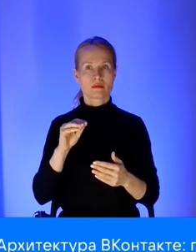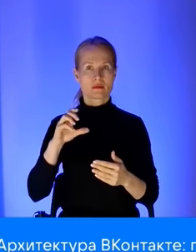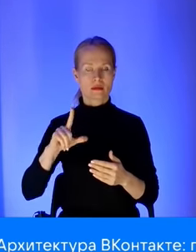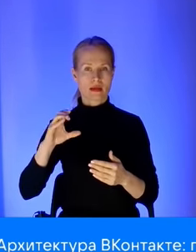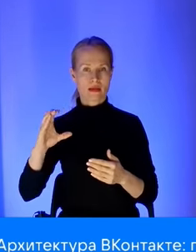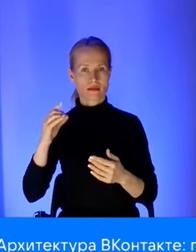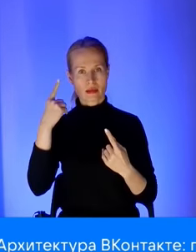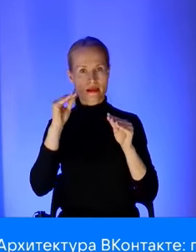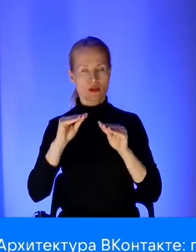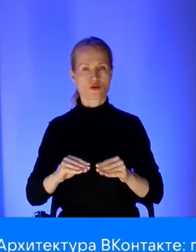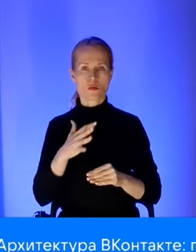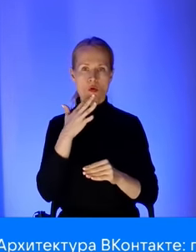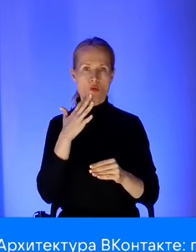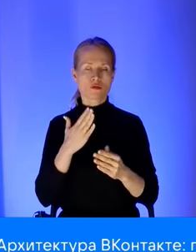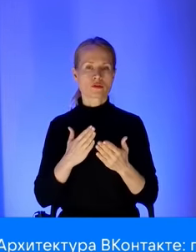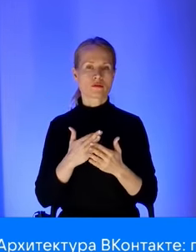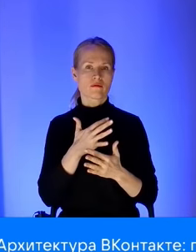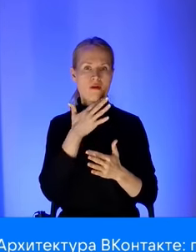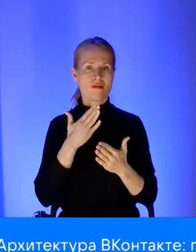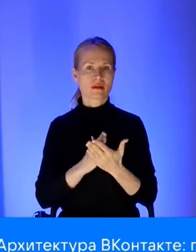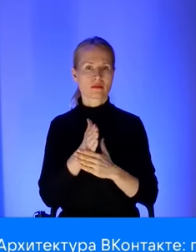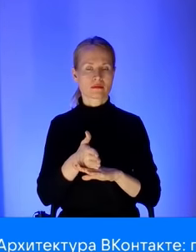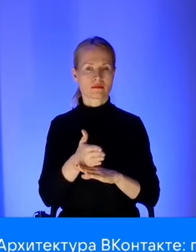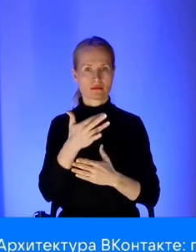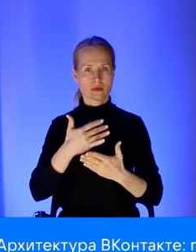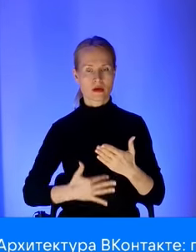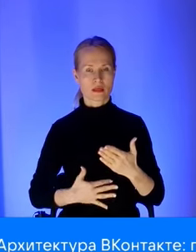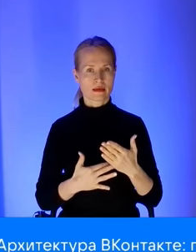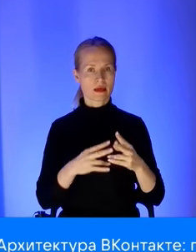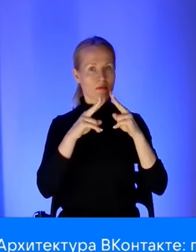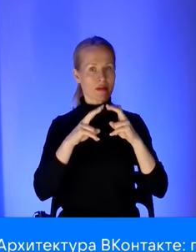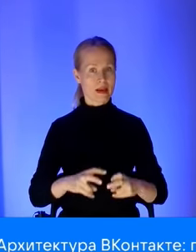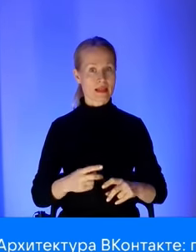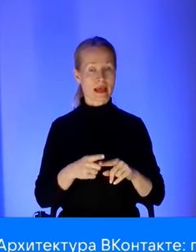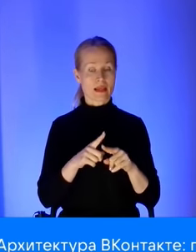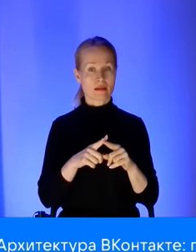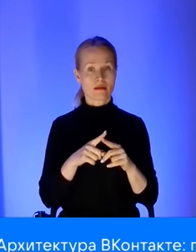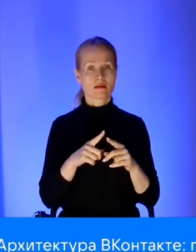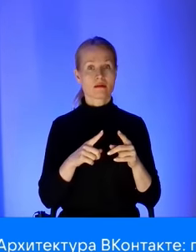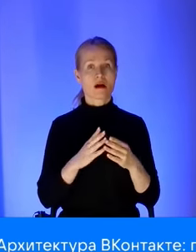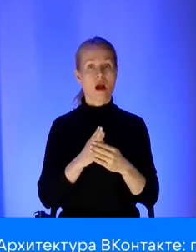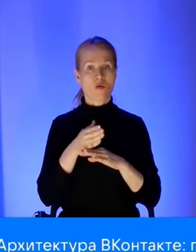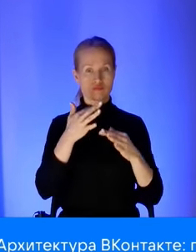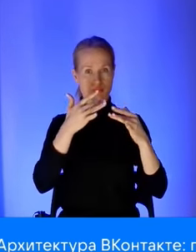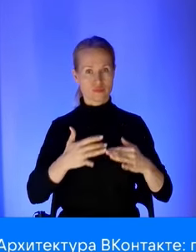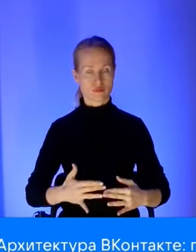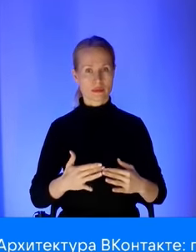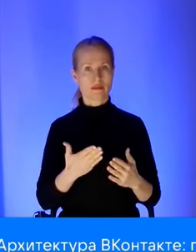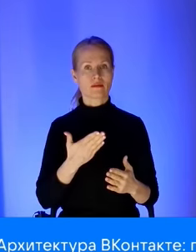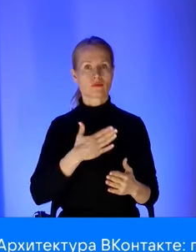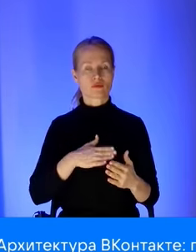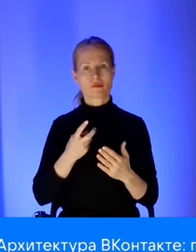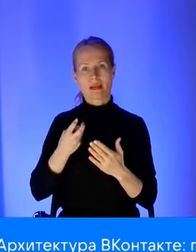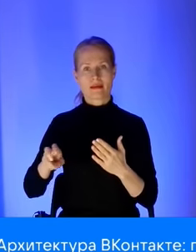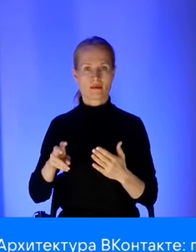множество А входных данных а проверяет его И мы этот аутпут используем для инпут наших